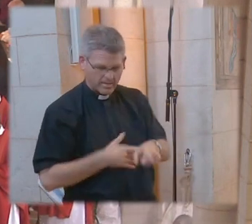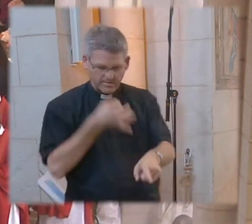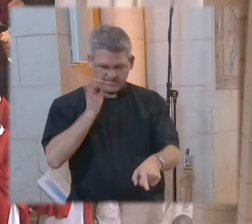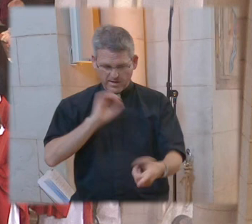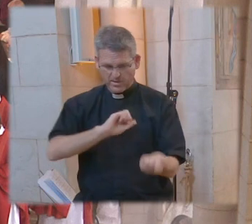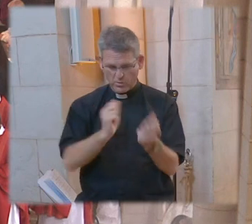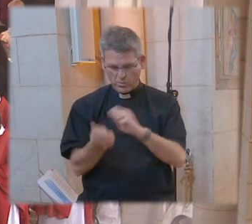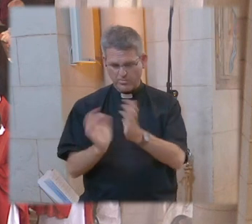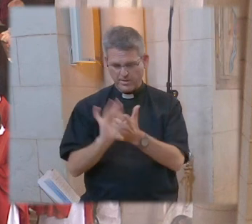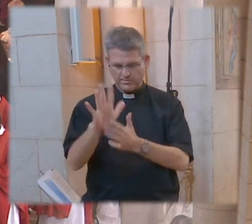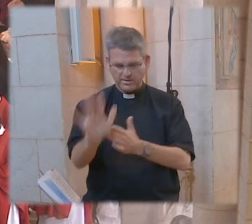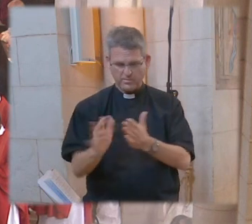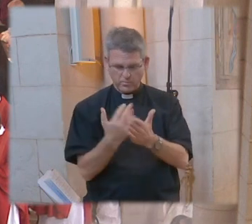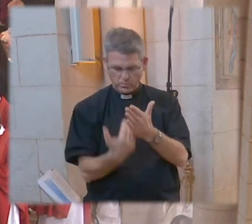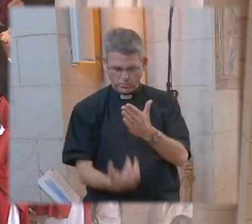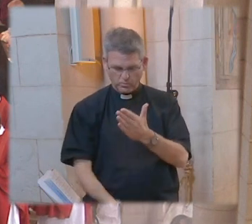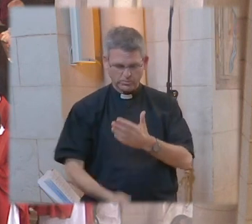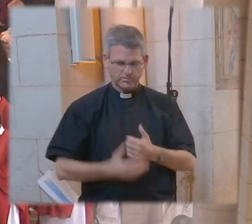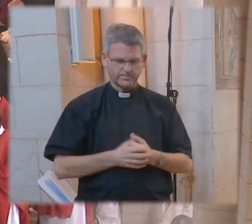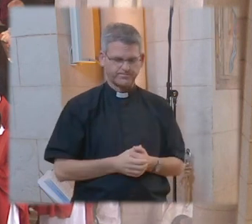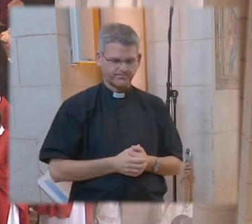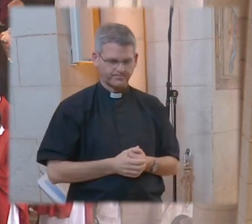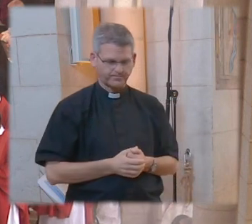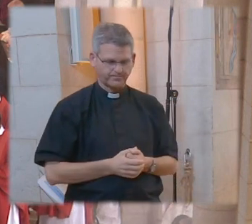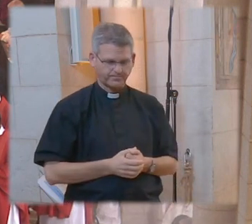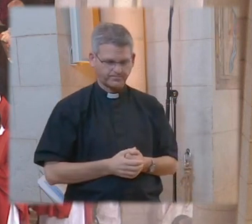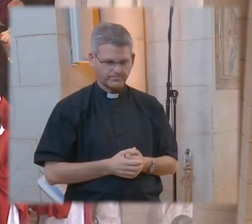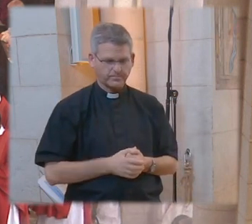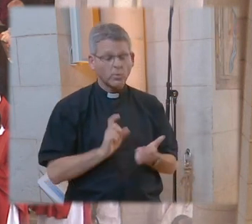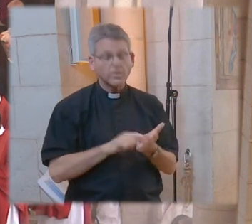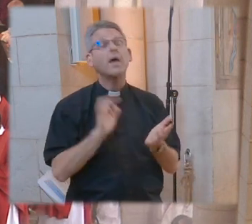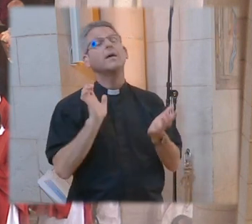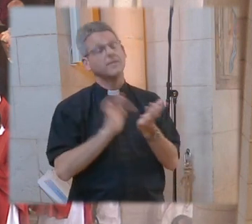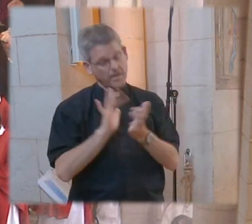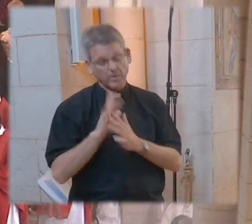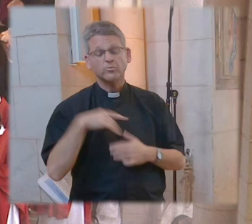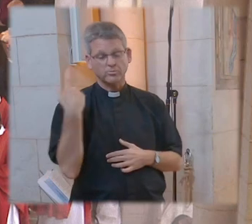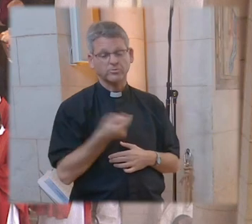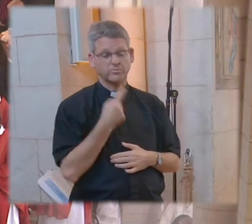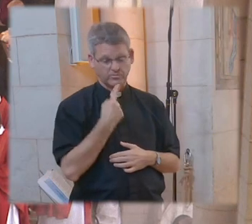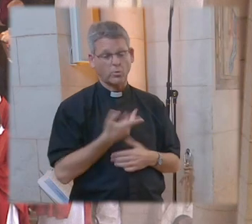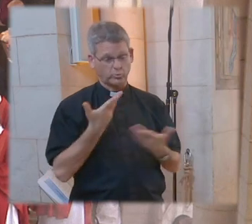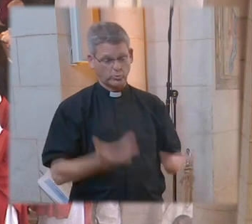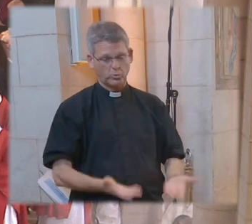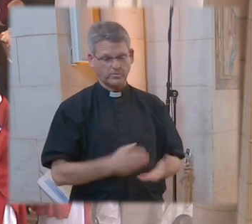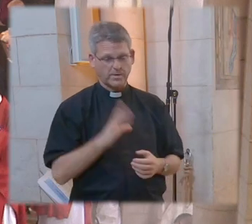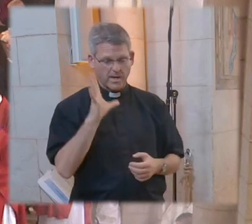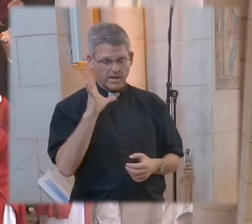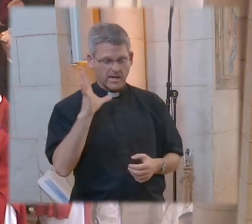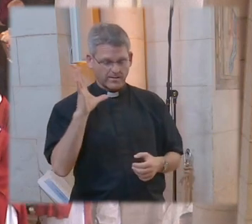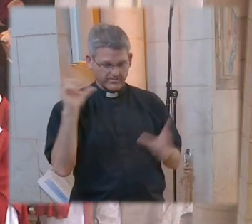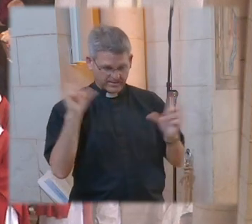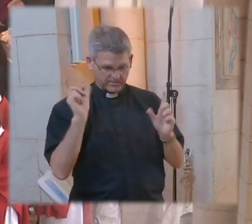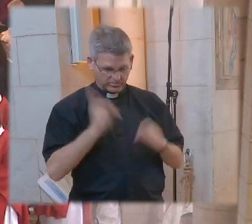Sohnes, unseres Herrn Jesus Christus, der uns aufgetragen hat, dieses Geheimnis zu